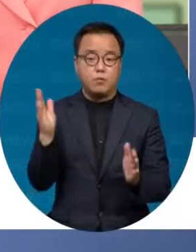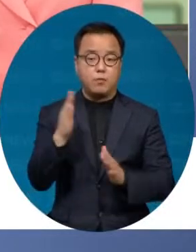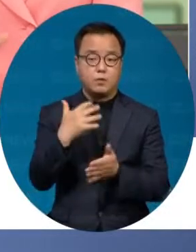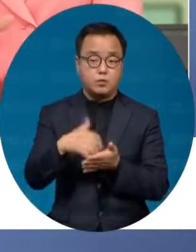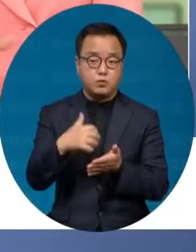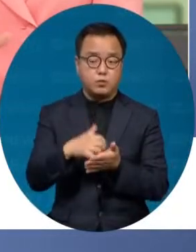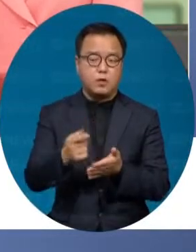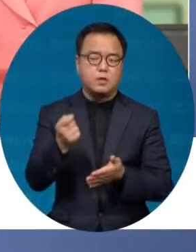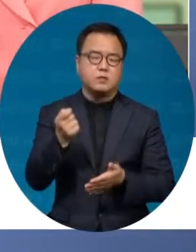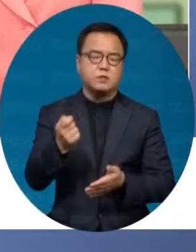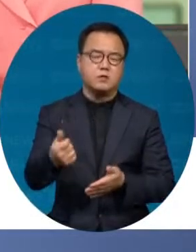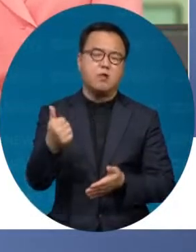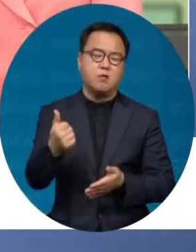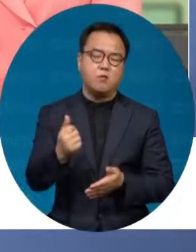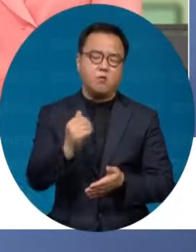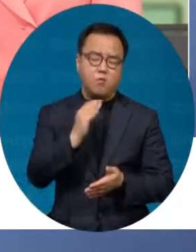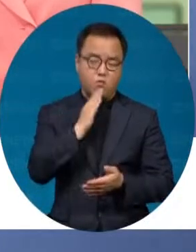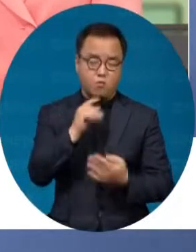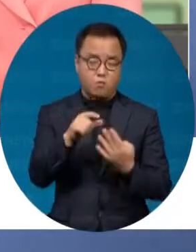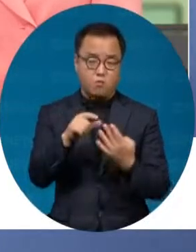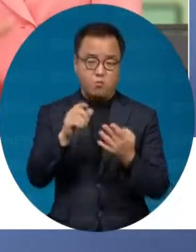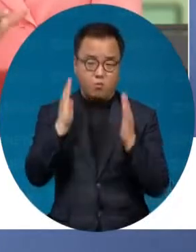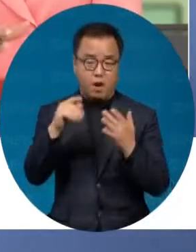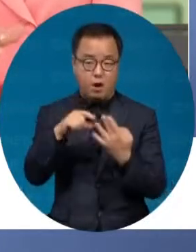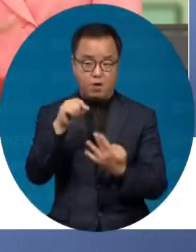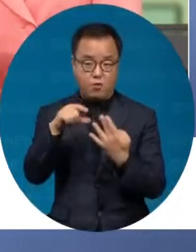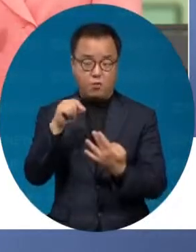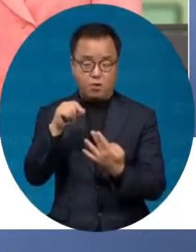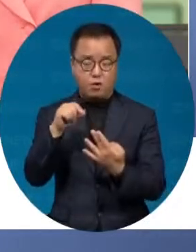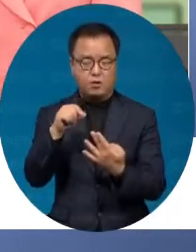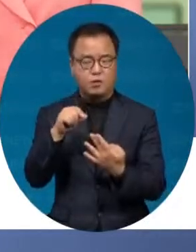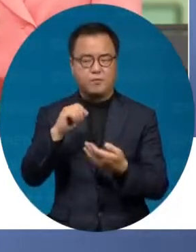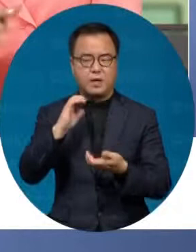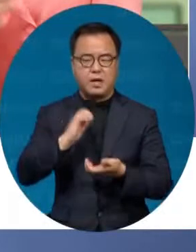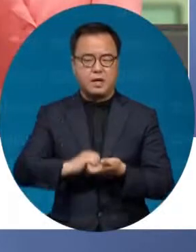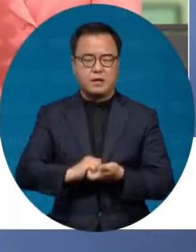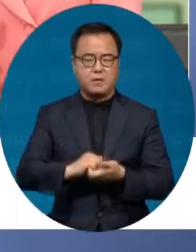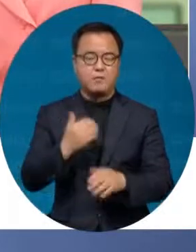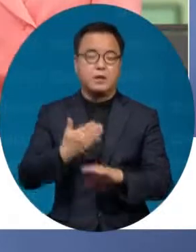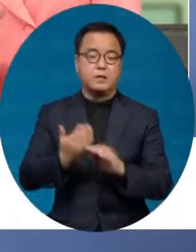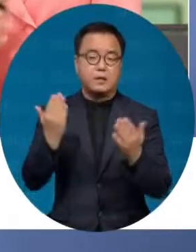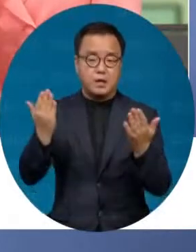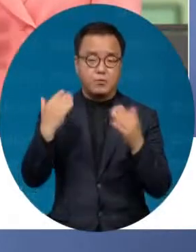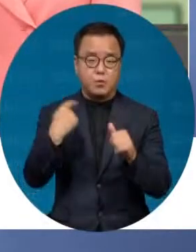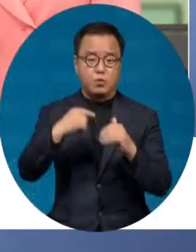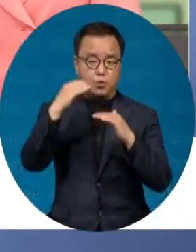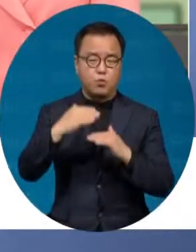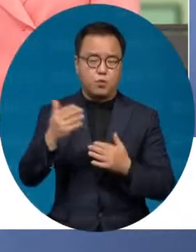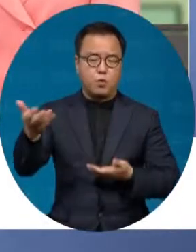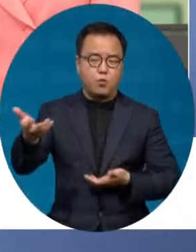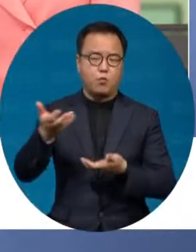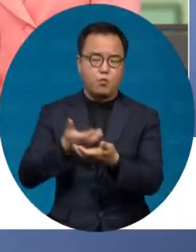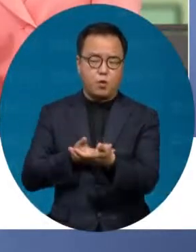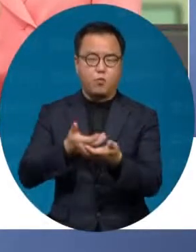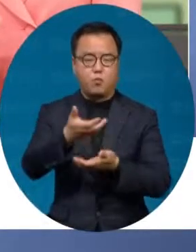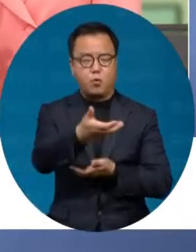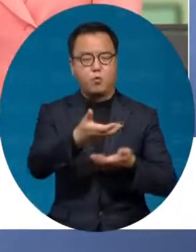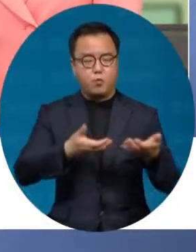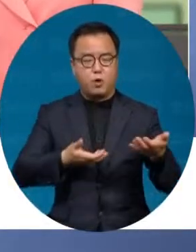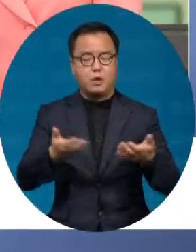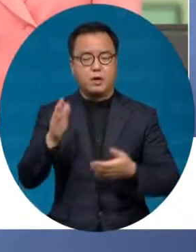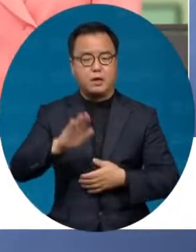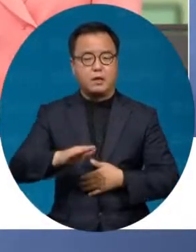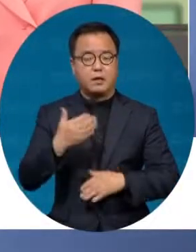보니까 선택과목 개설에 1개가 있었고요 대안으로 타 학교와 공동 교육과정 을 운영을 하긴 했는데 다른